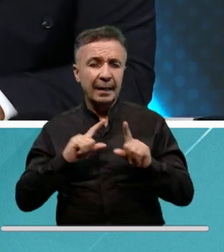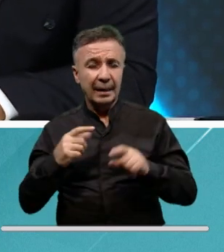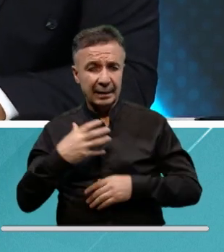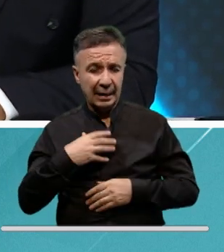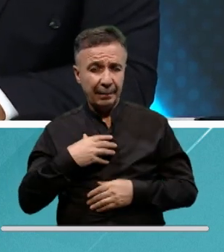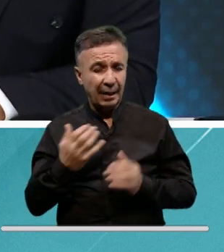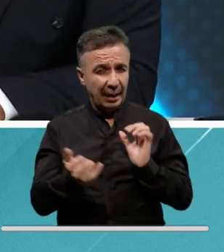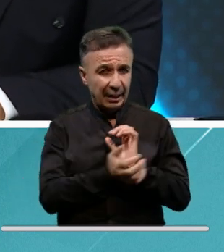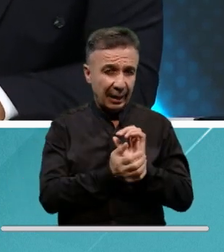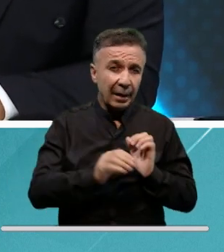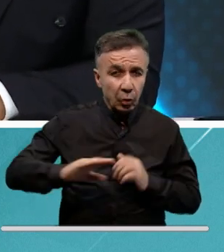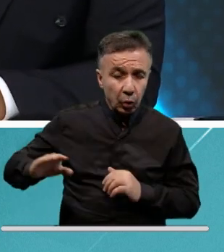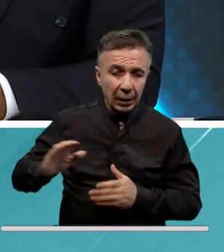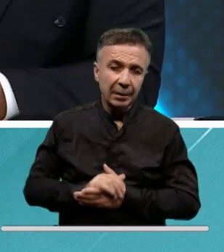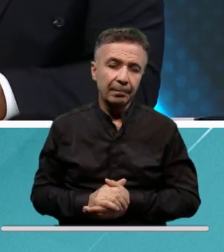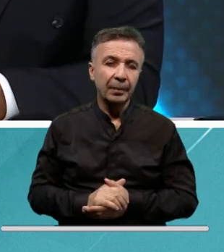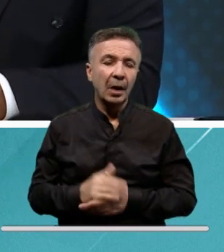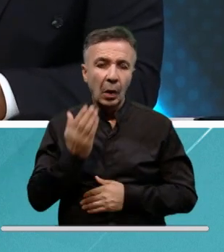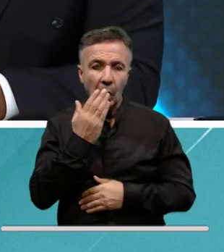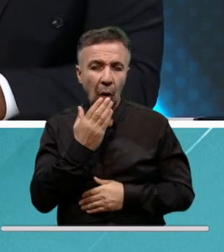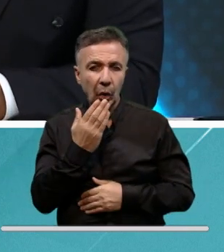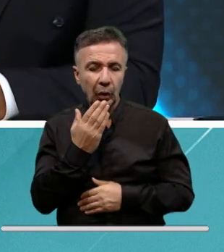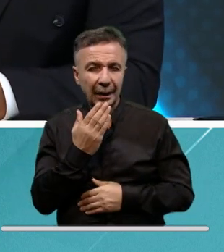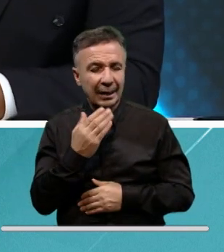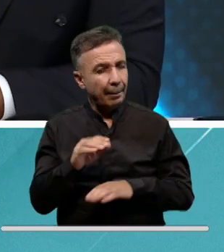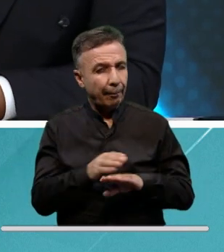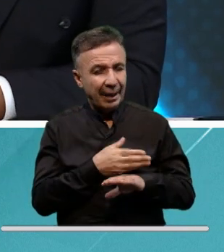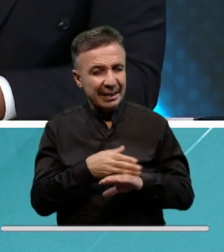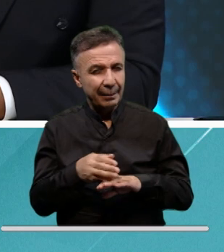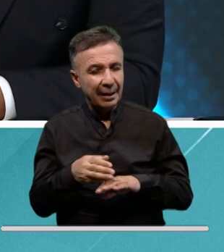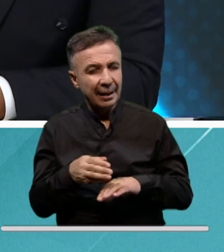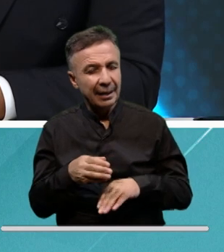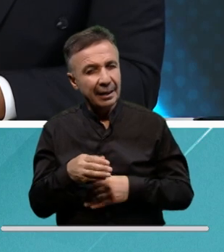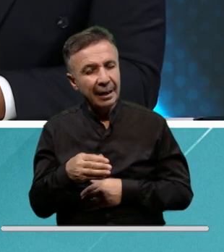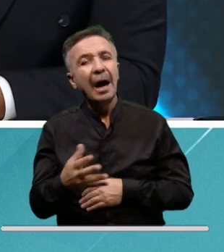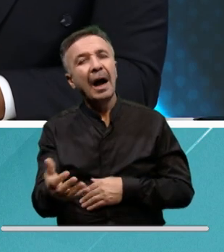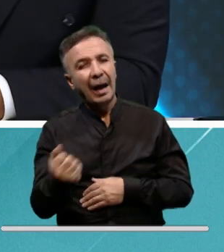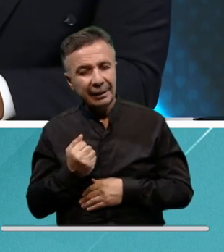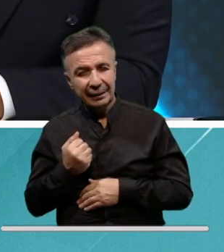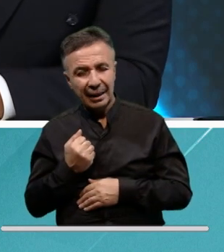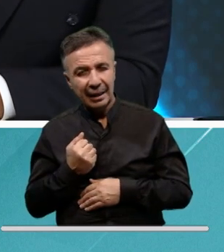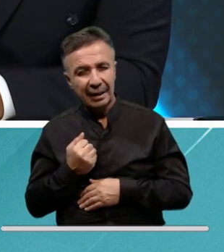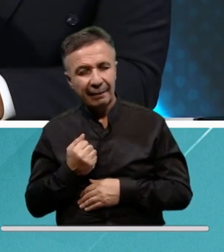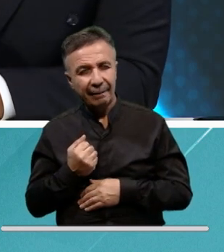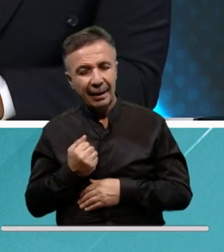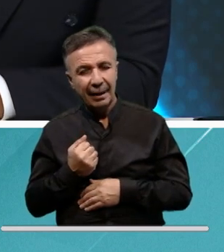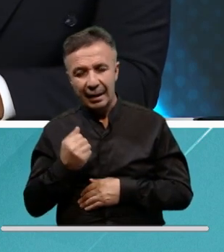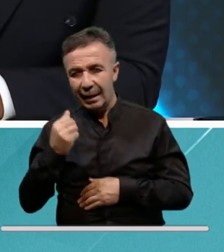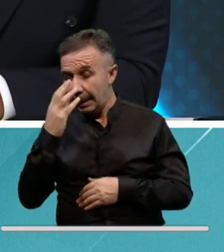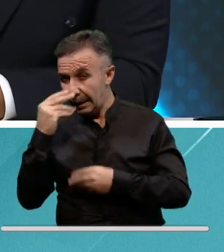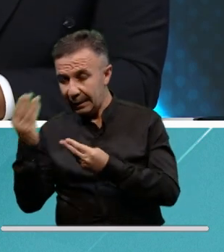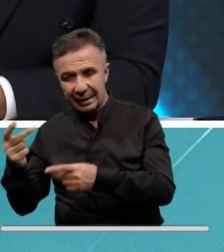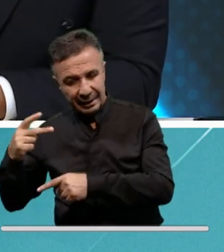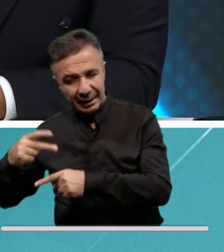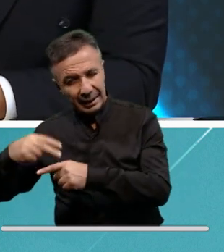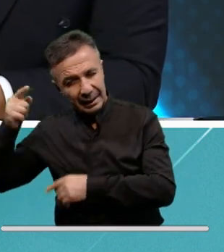ailelerin çocuklarının işte Okulda kullanmaları gereken eşyaları satın alsak onlara hediye etsek ama bunu da zekat niyetiyle yapsak bu